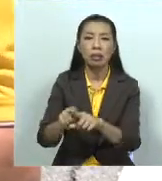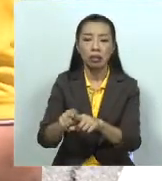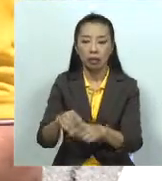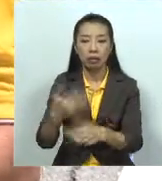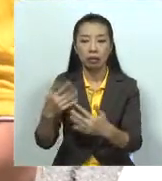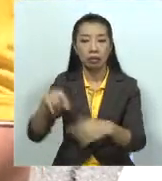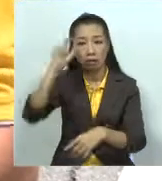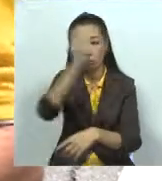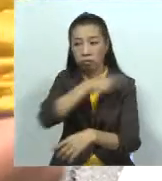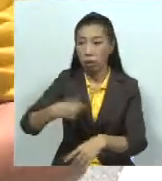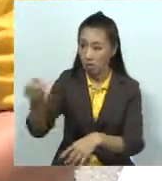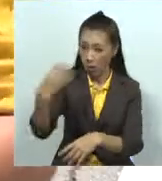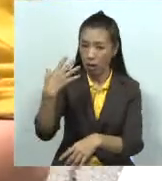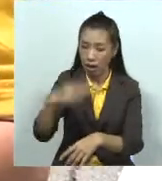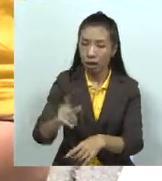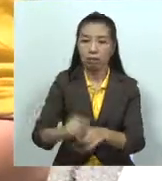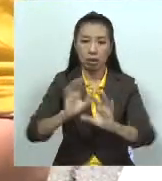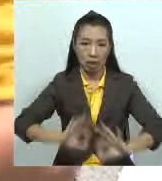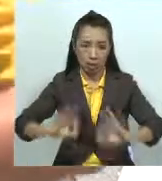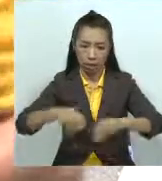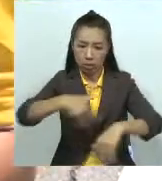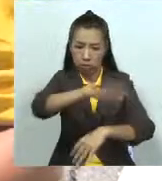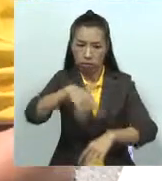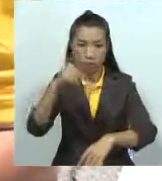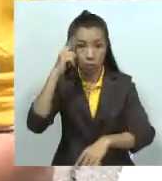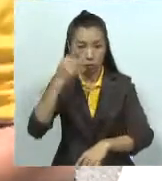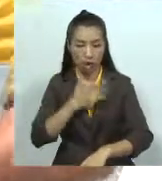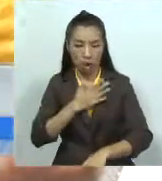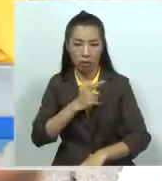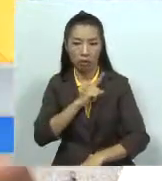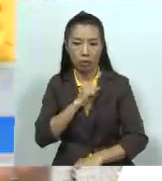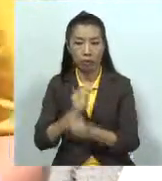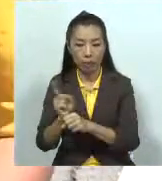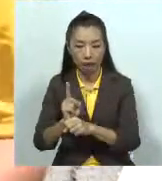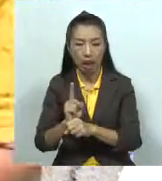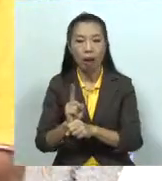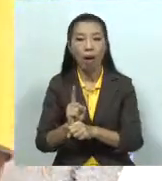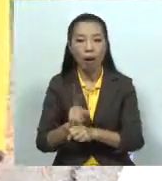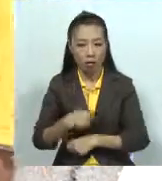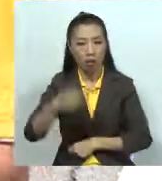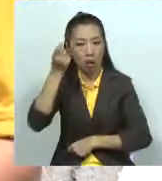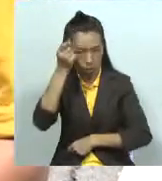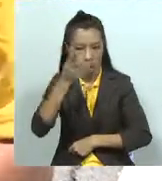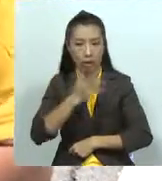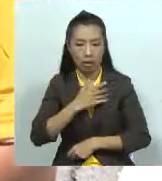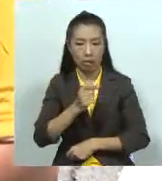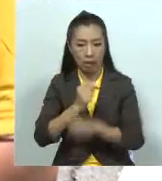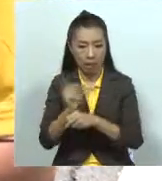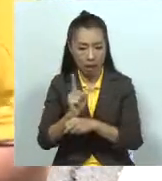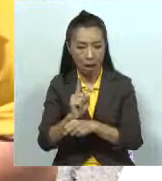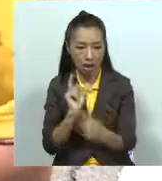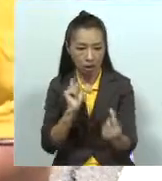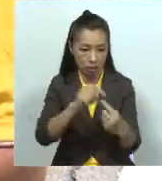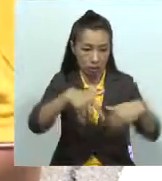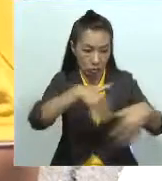ไว้มันเข้าใจตัวเองก่อนว่าหน้าที่ของเราทำอะไรแล้วก็เข้าถึงความรู้สึกของชาวบ้านแล้วก็พัฒนาให้เขาให้เข้าใจกันไปแต่ผ